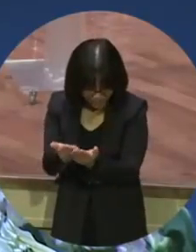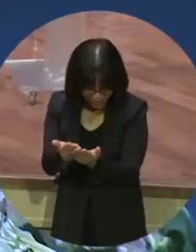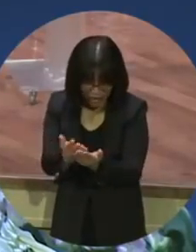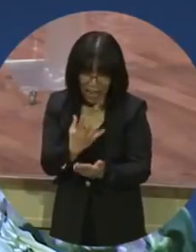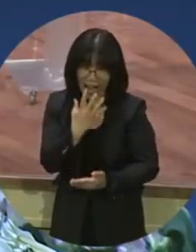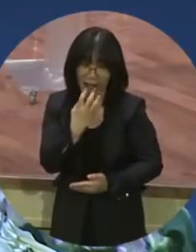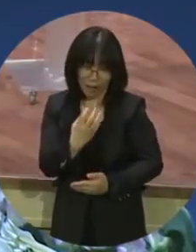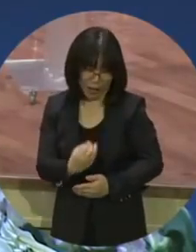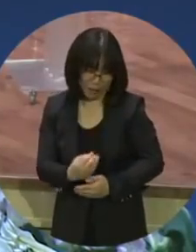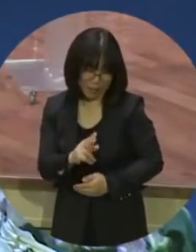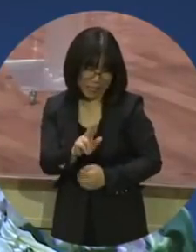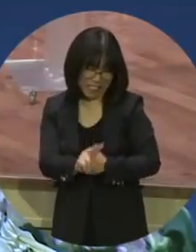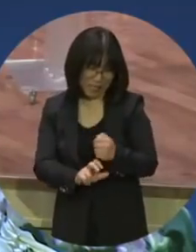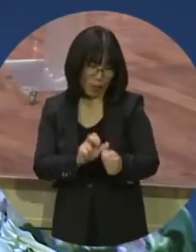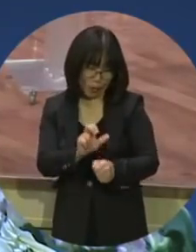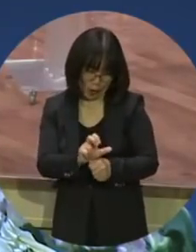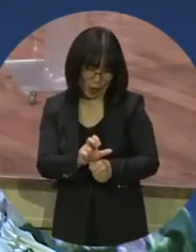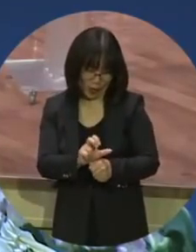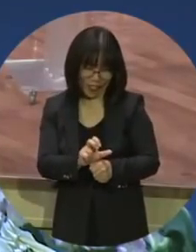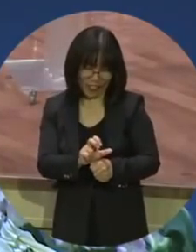아브라함은 25년 걸렸습니다.